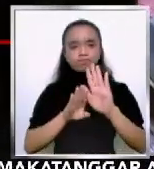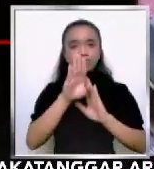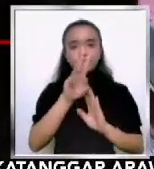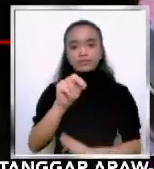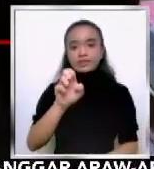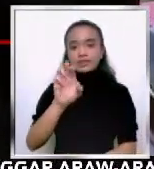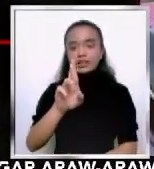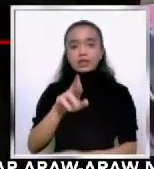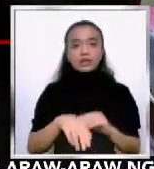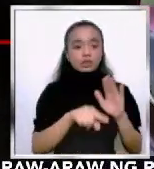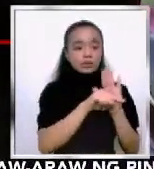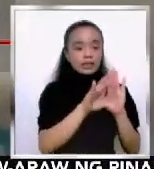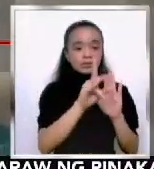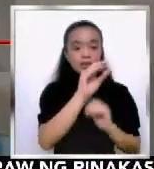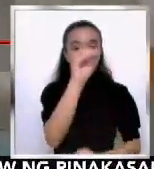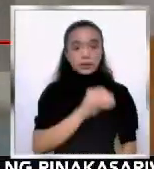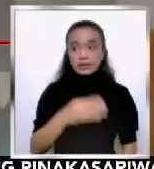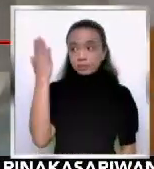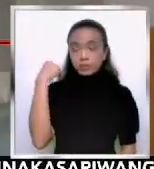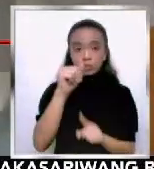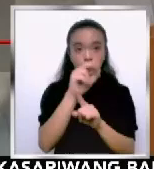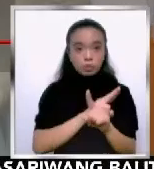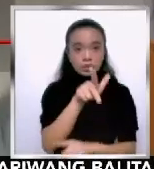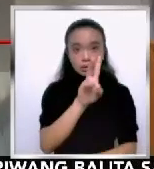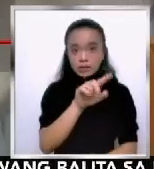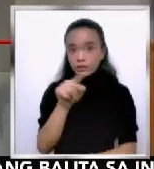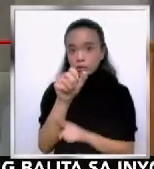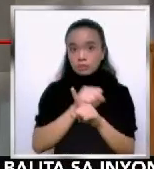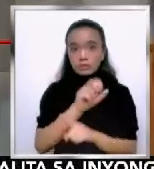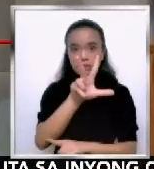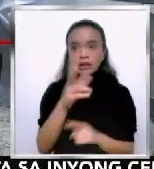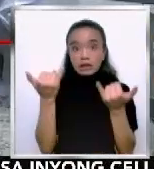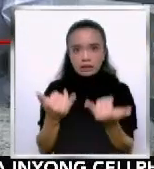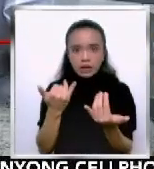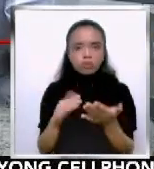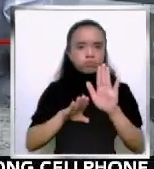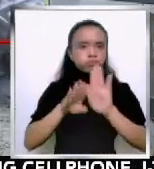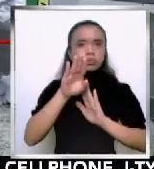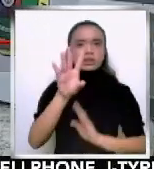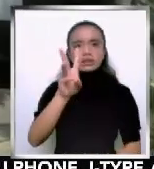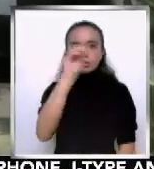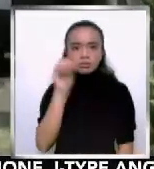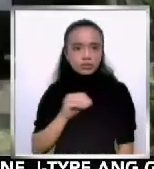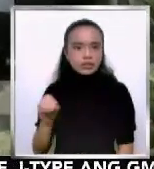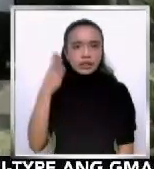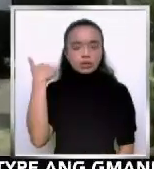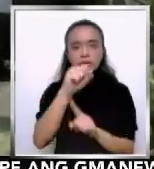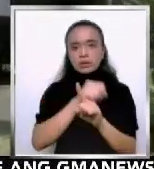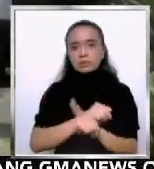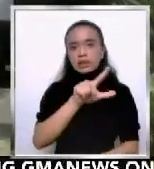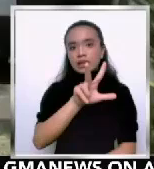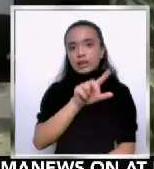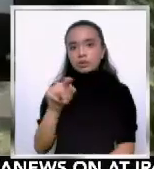negative 17% noong August 27 hanggang September 3, biglang talon sa 6% noong September 3 to 10. Pero ayon sa